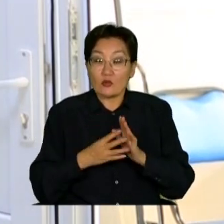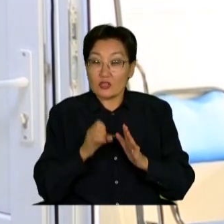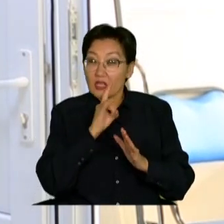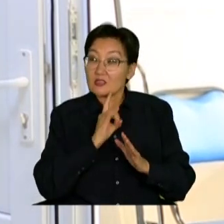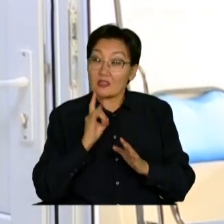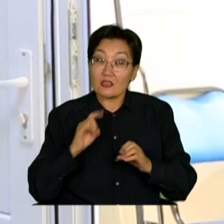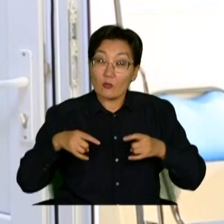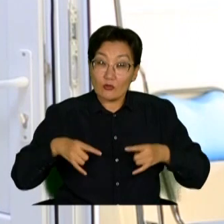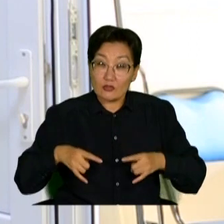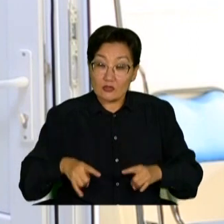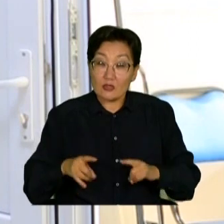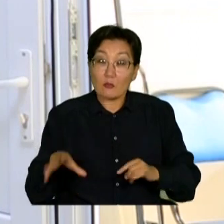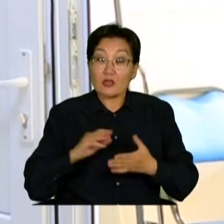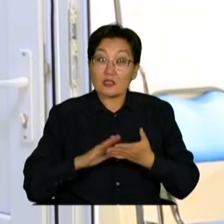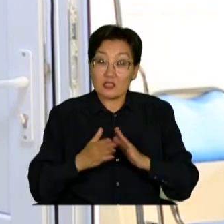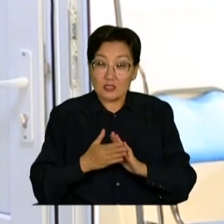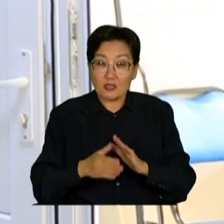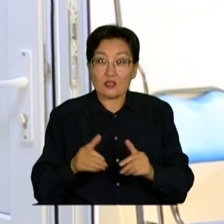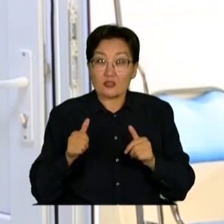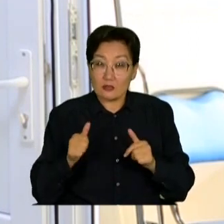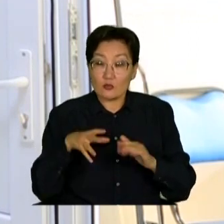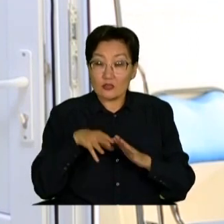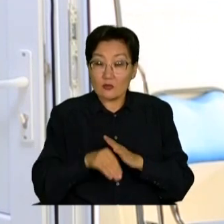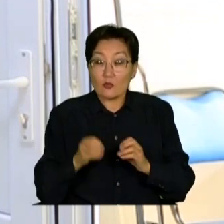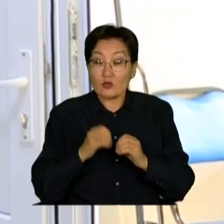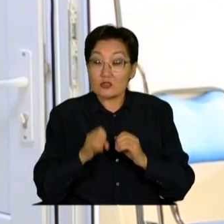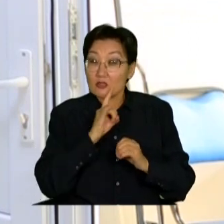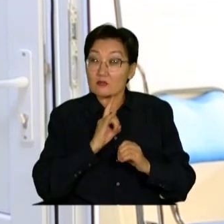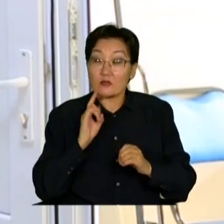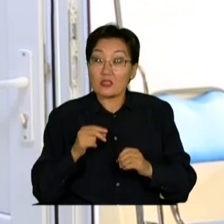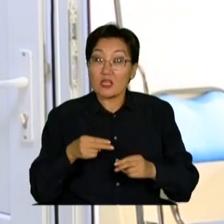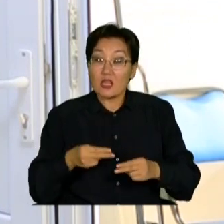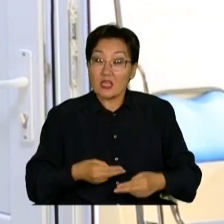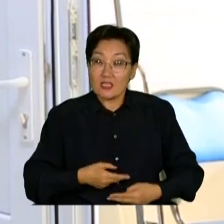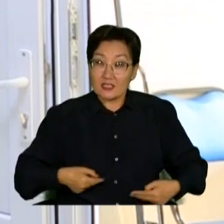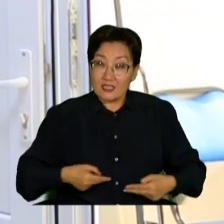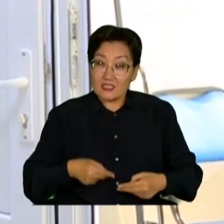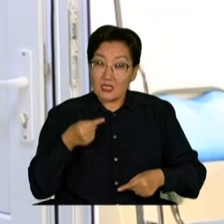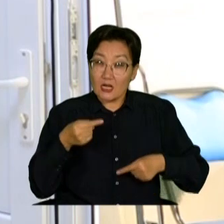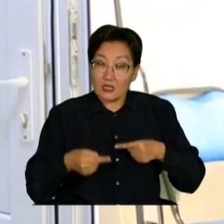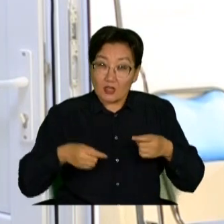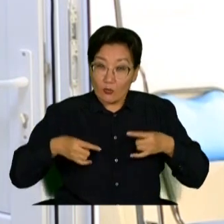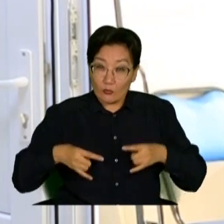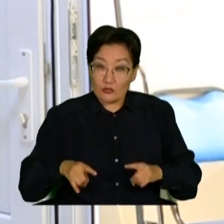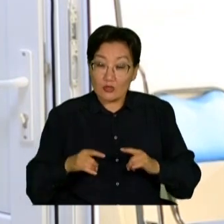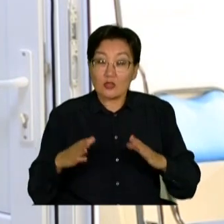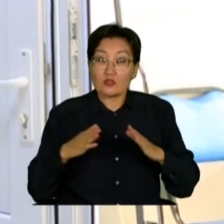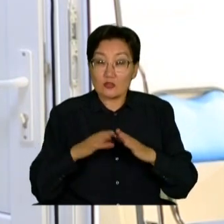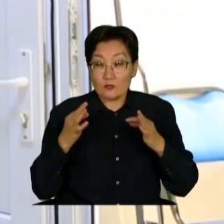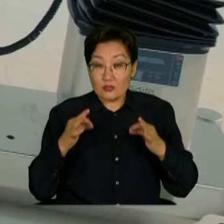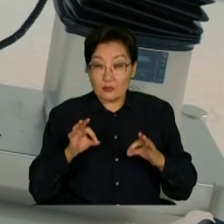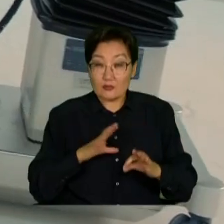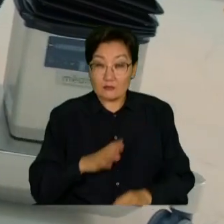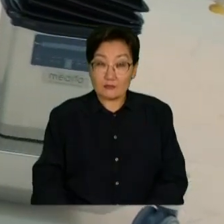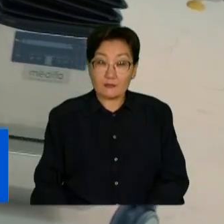босанды, бәрінің жағдайы жақсы. Оның ішінде 10 әйелге кесертілігі жасалды. үйлеріне аман-есен